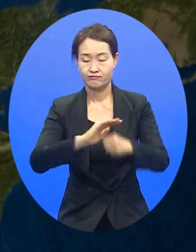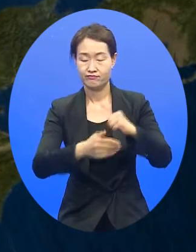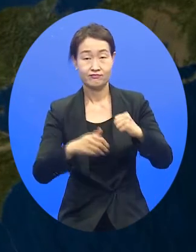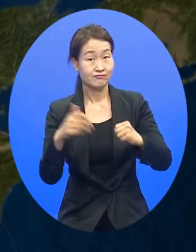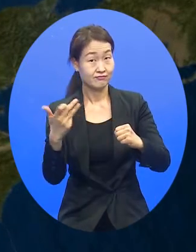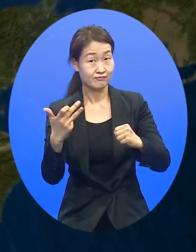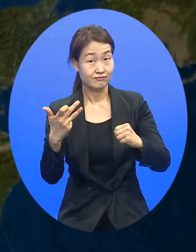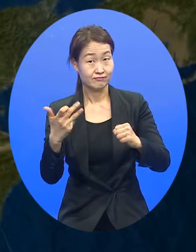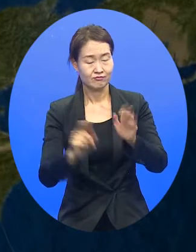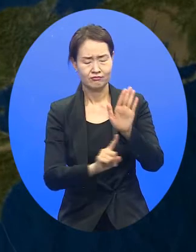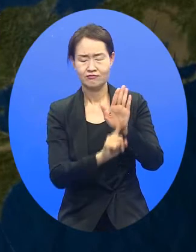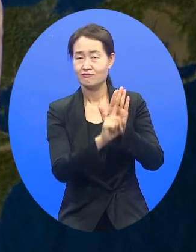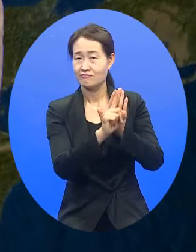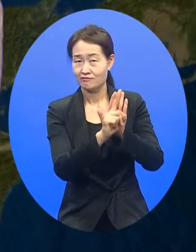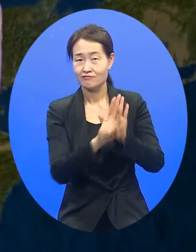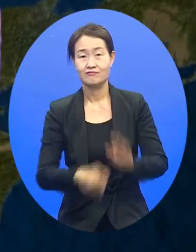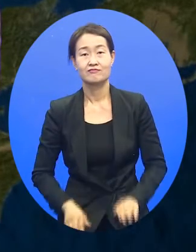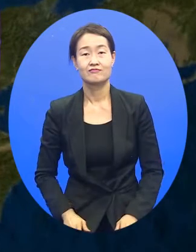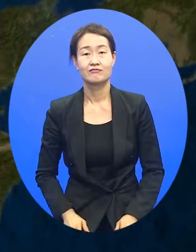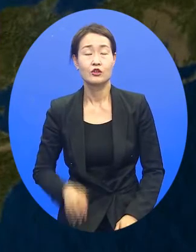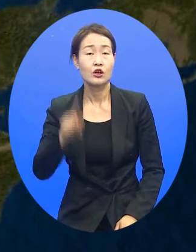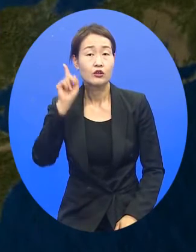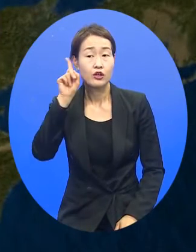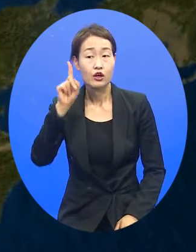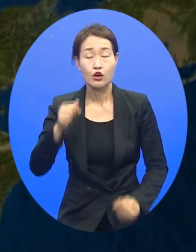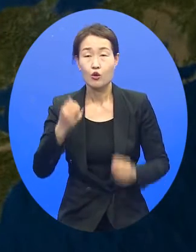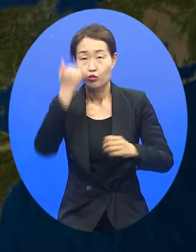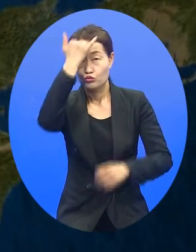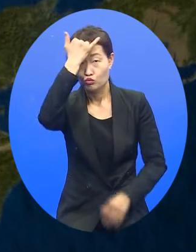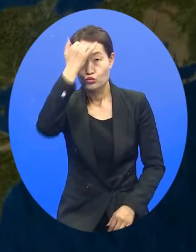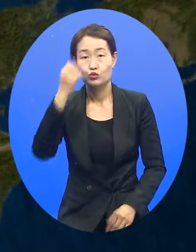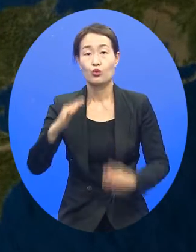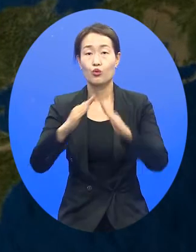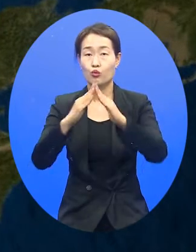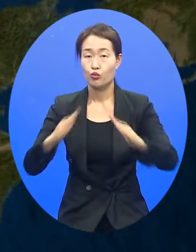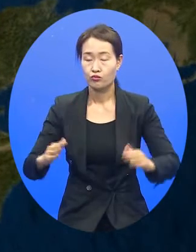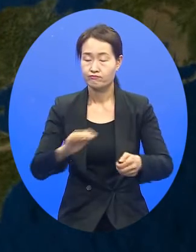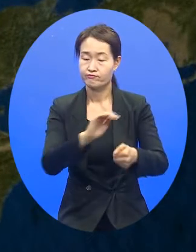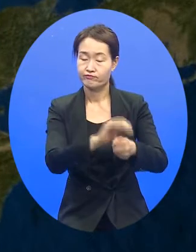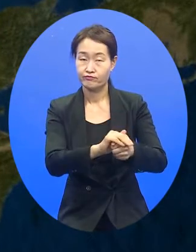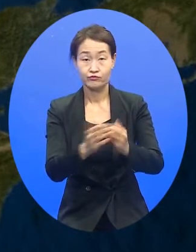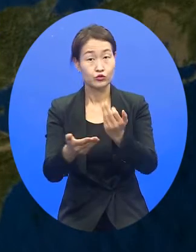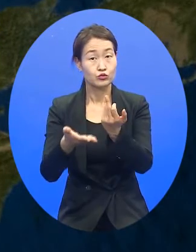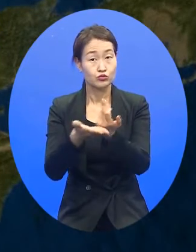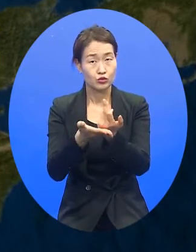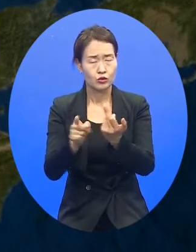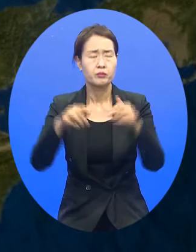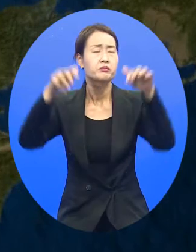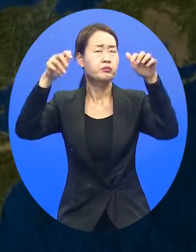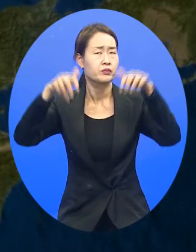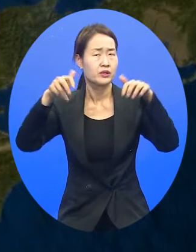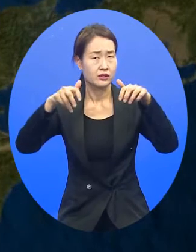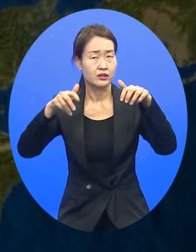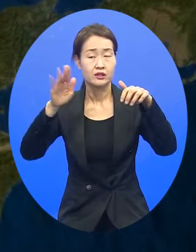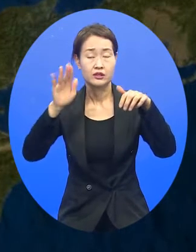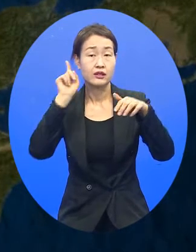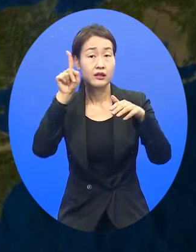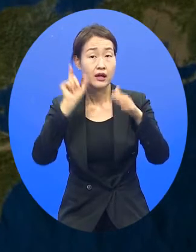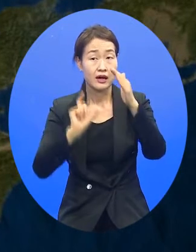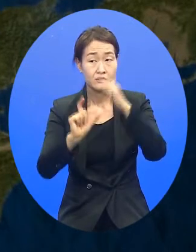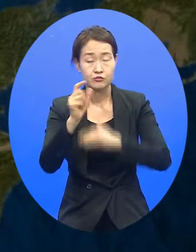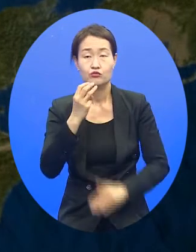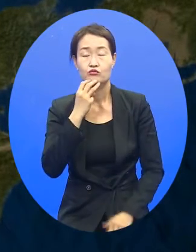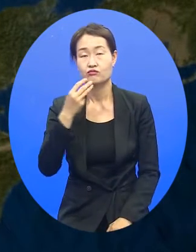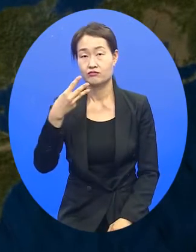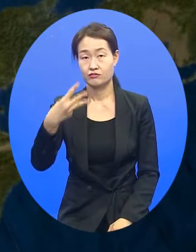16도, 대구 18도까지 오르겠습니다. 내일 충청과 호남, 경남, 제주 지역에 비 예보 들어 있습니다. 내일